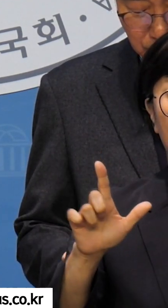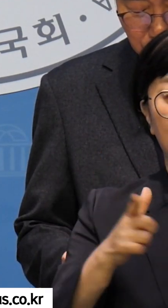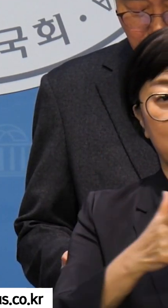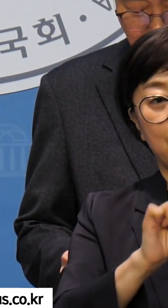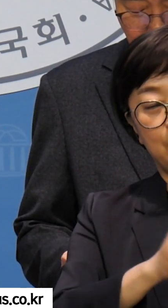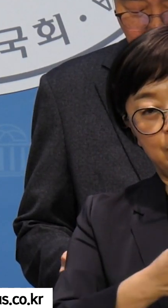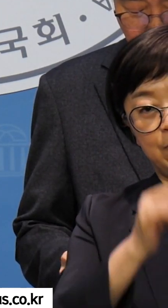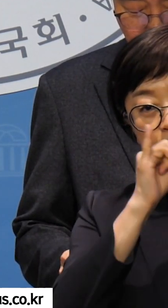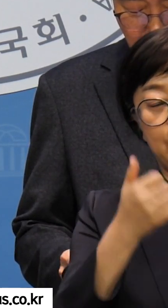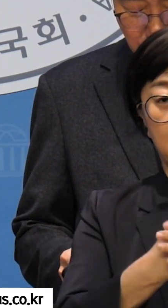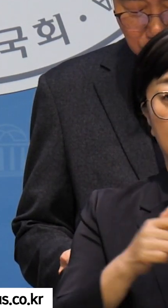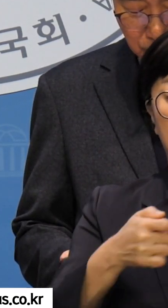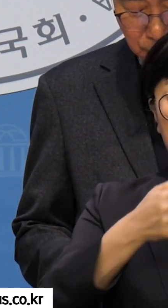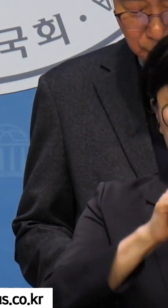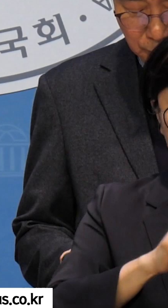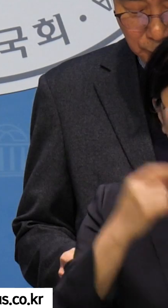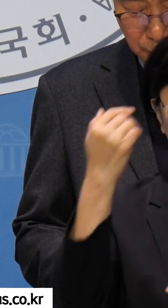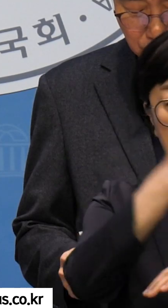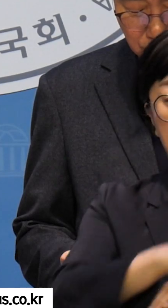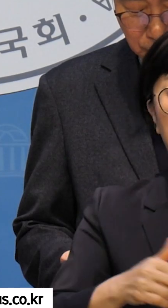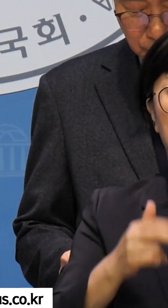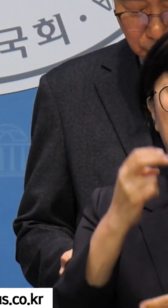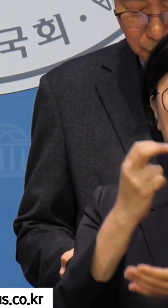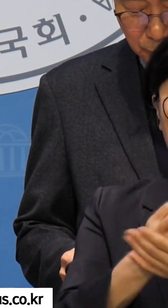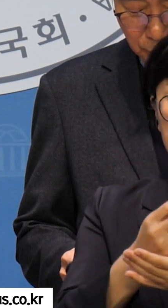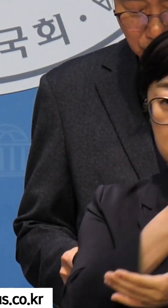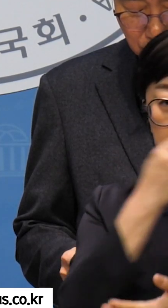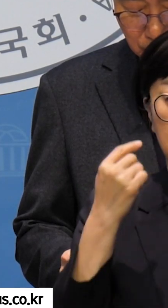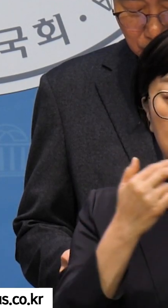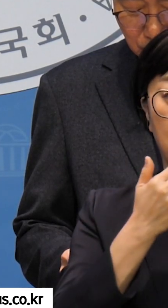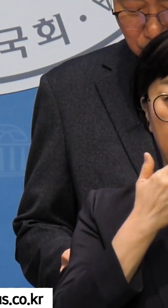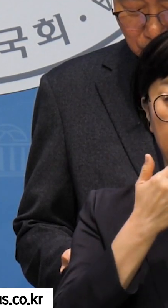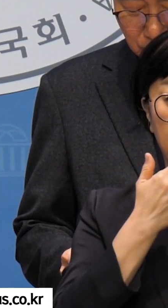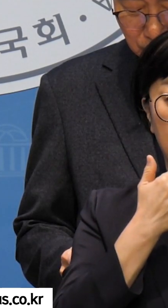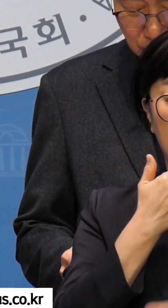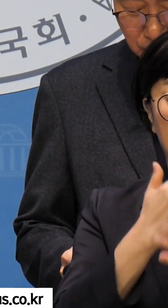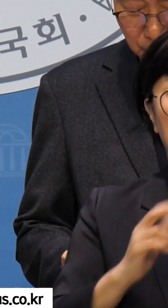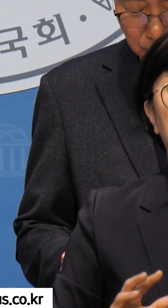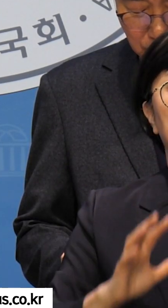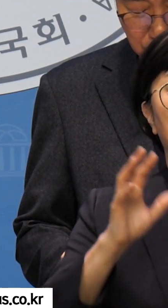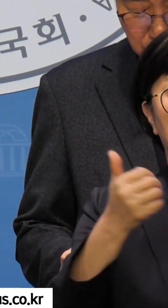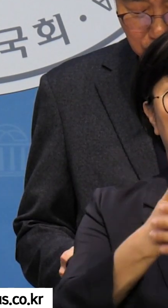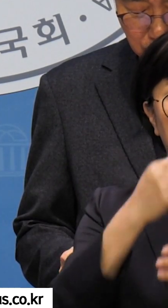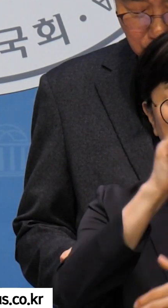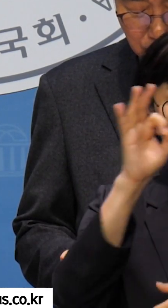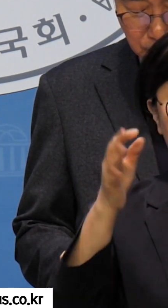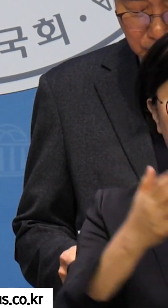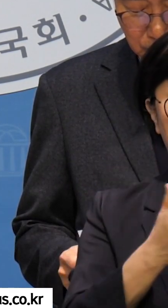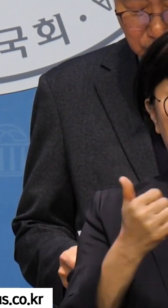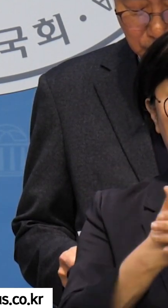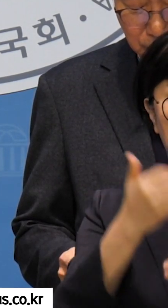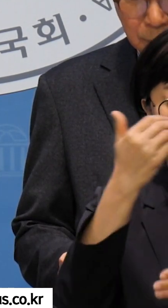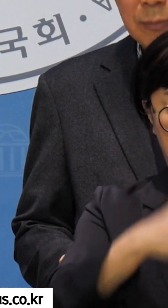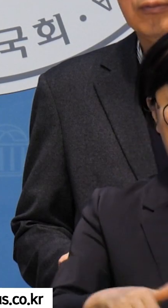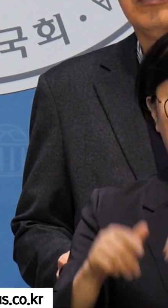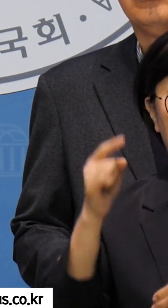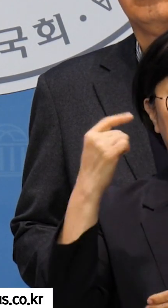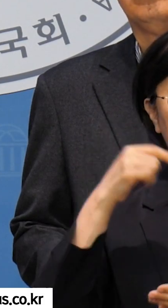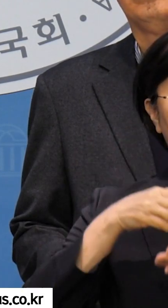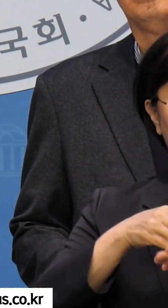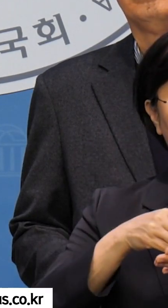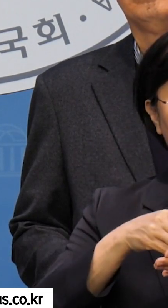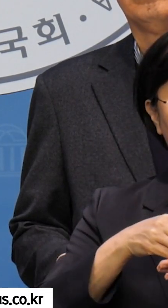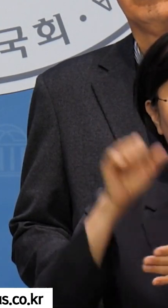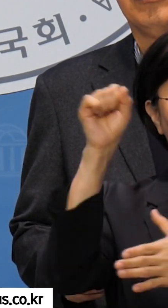일관했습니다. 구체적 계획도 법적 근거도 부족한 글로벌 예산들에 대한 감액 의견은